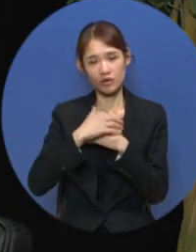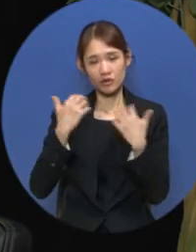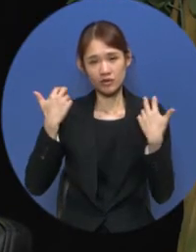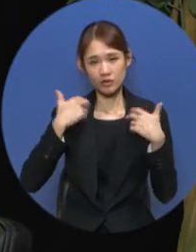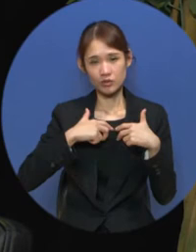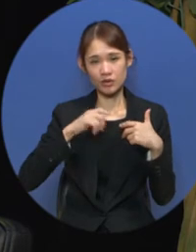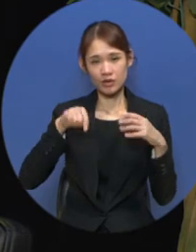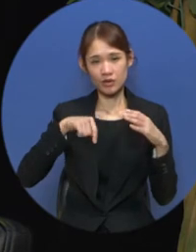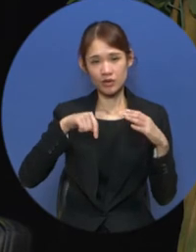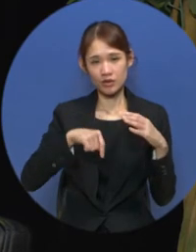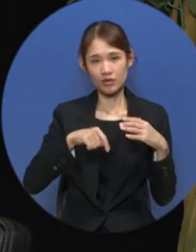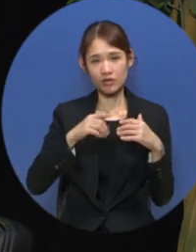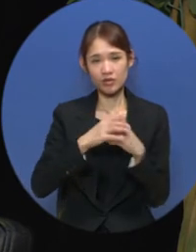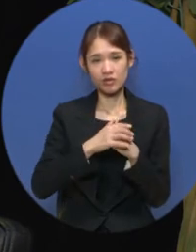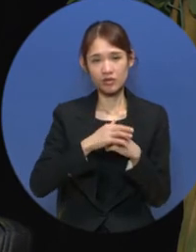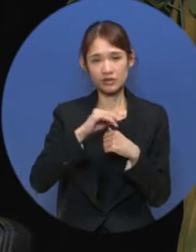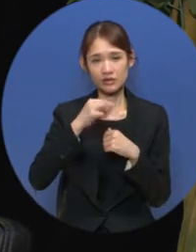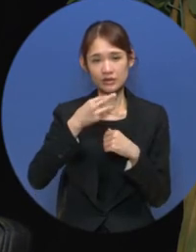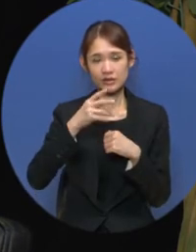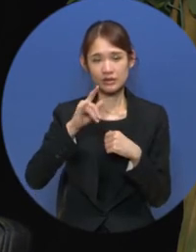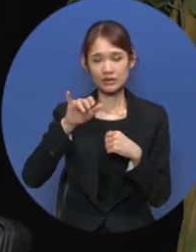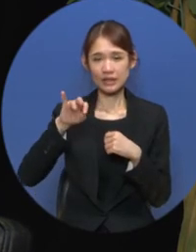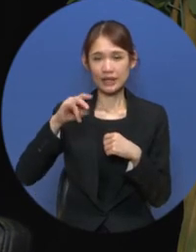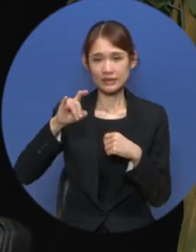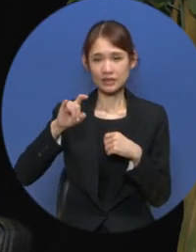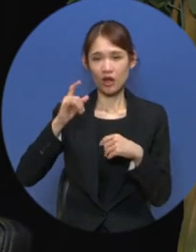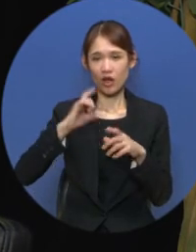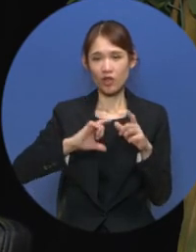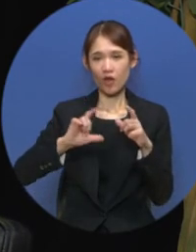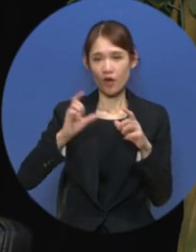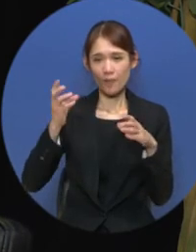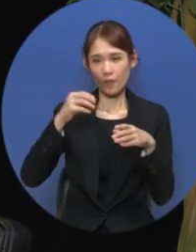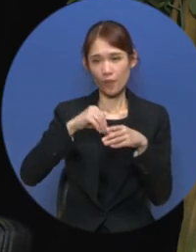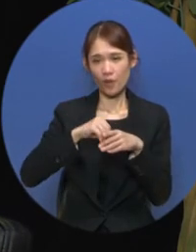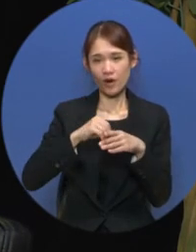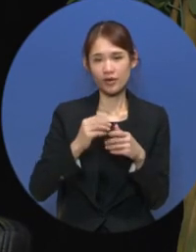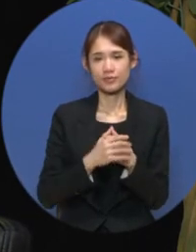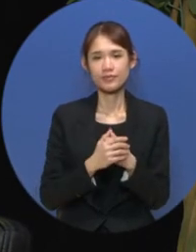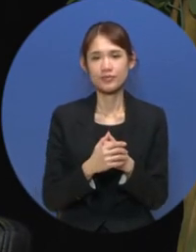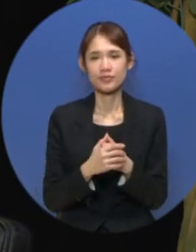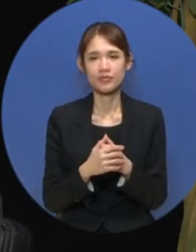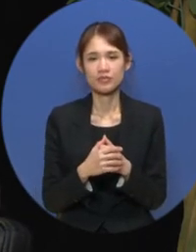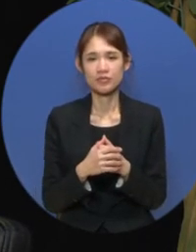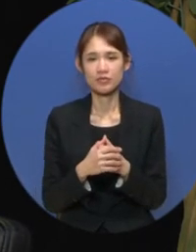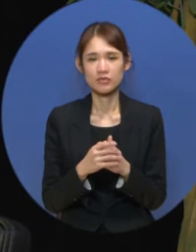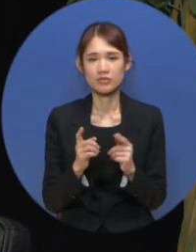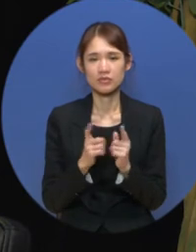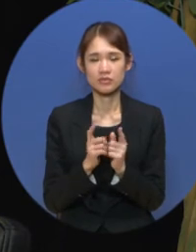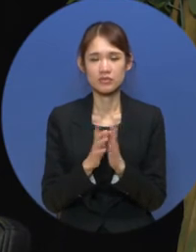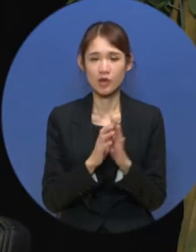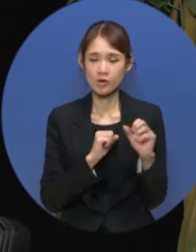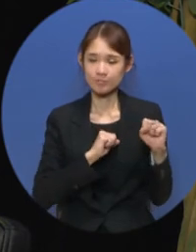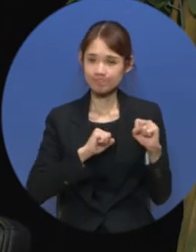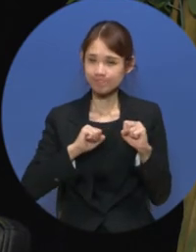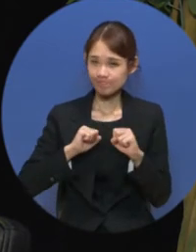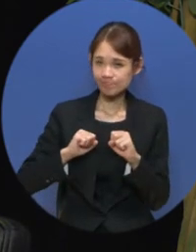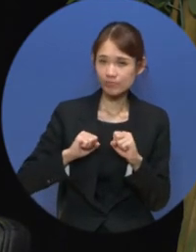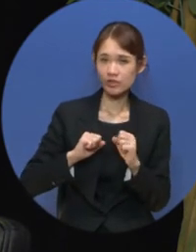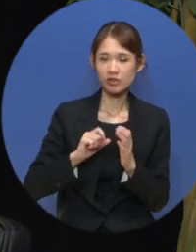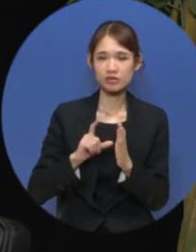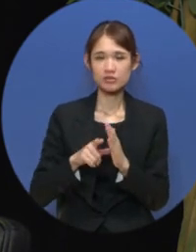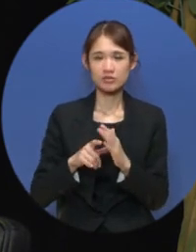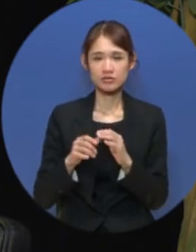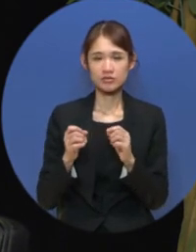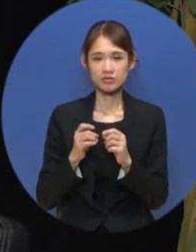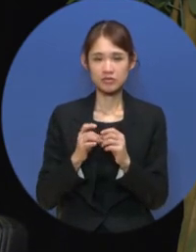코듀로이 자켓 소재 안에 또 네. 스트레치성 원단이 하나가 더 들어가 있는 거죠. 네, 그래서 실제로 이제 그 움직임을 할 때 늘어나는